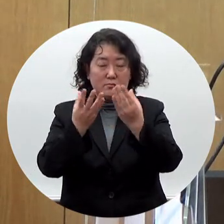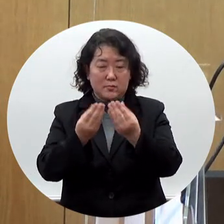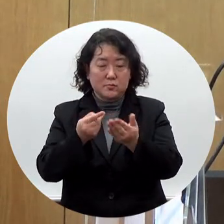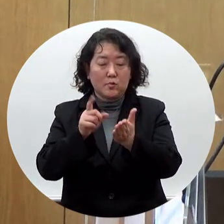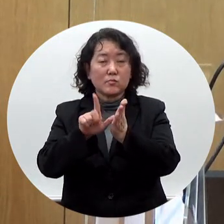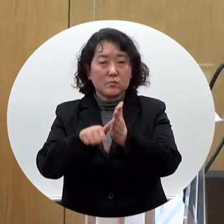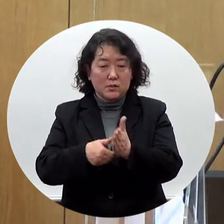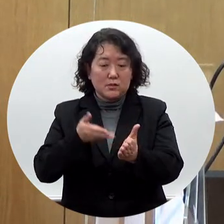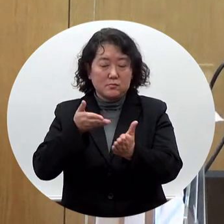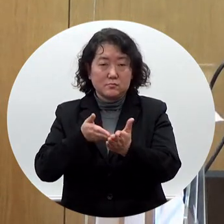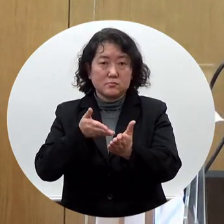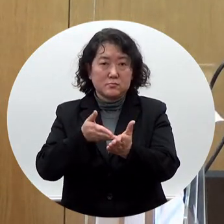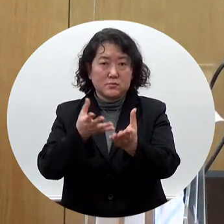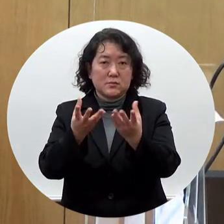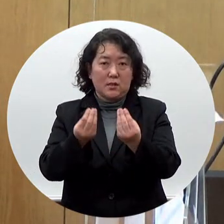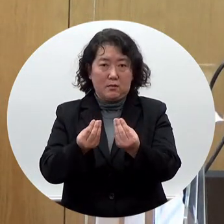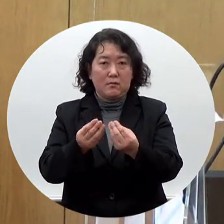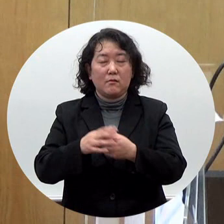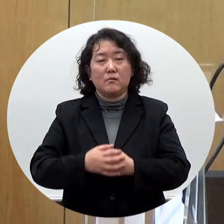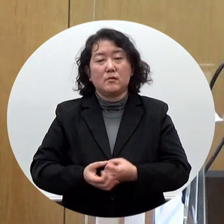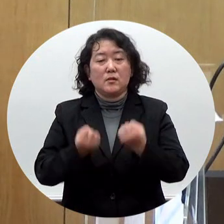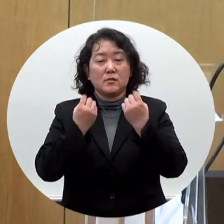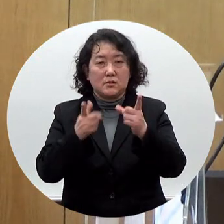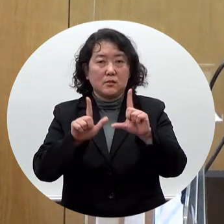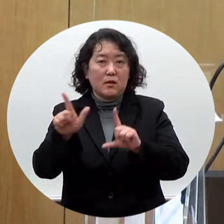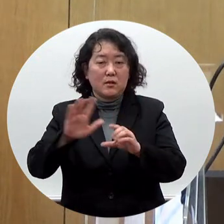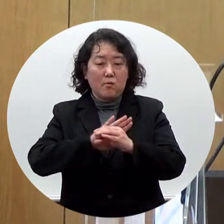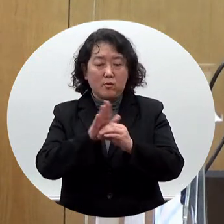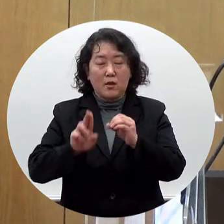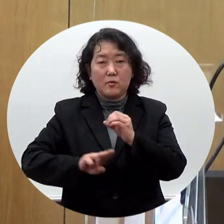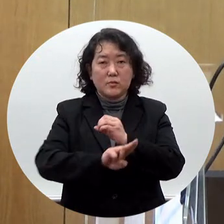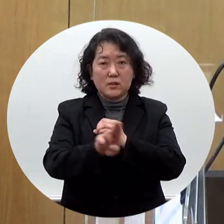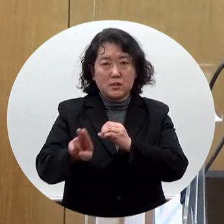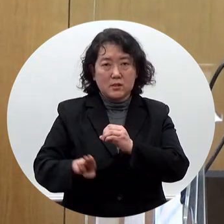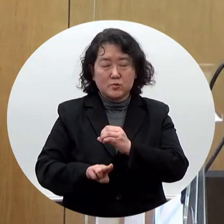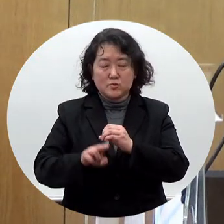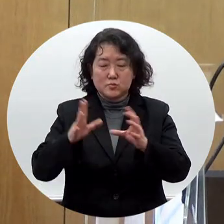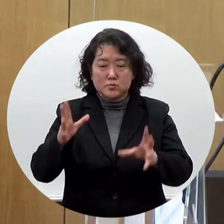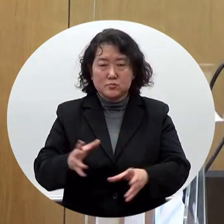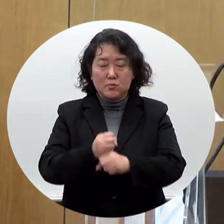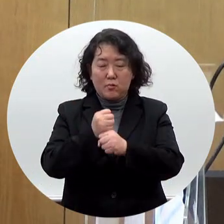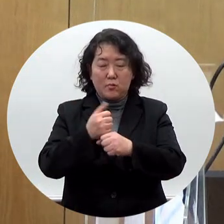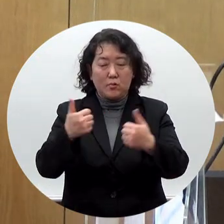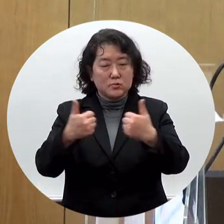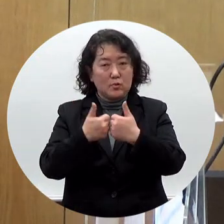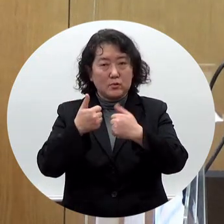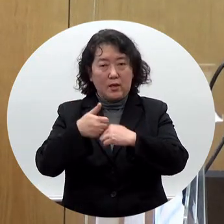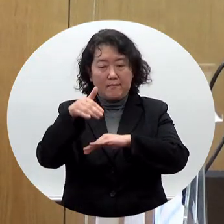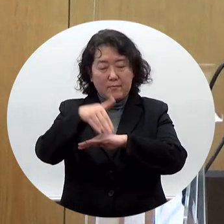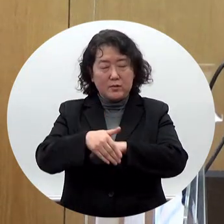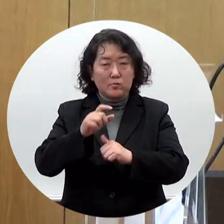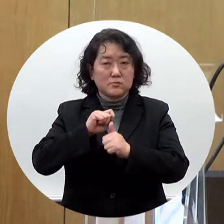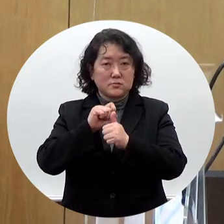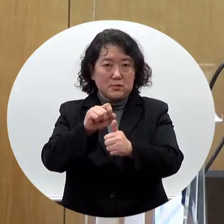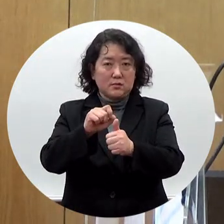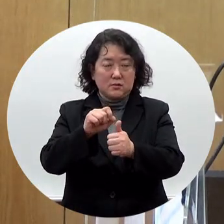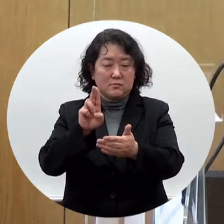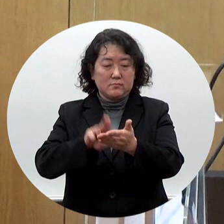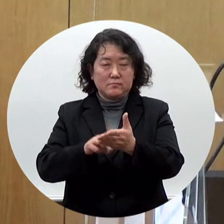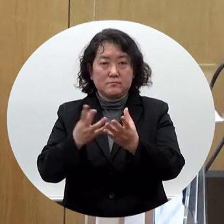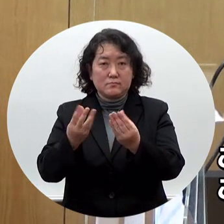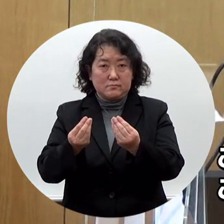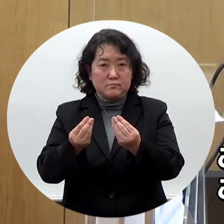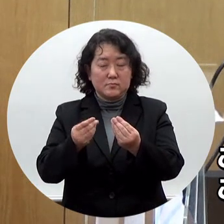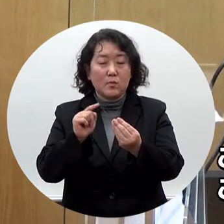話をさせていただきましたけれども、新型コロナウイルス総合相談窓口というふうなものを設置をさせていただき